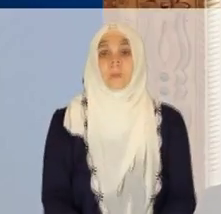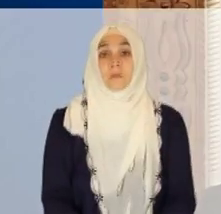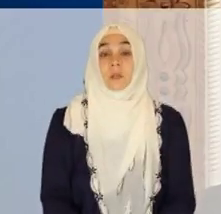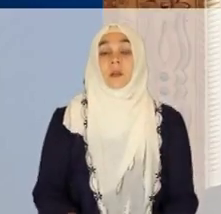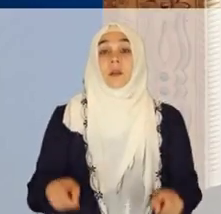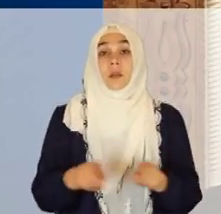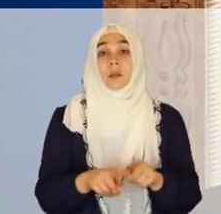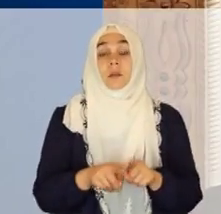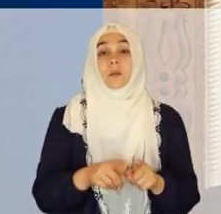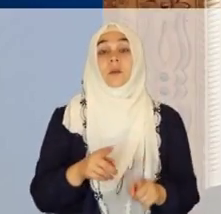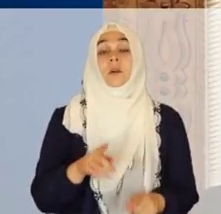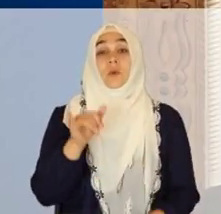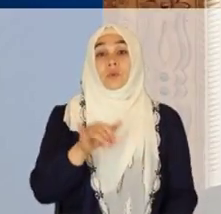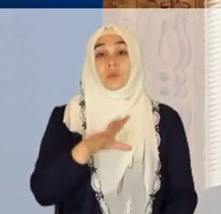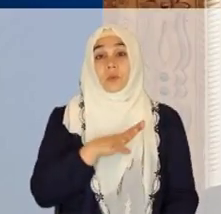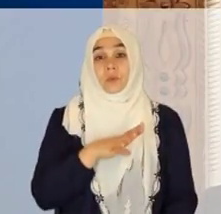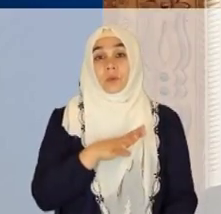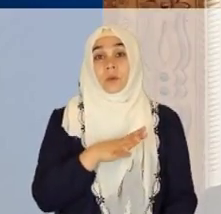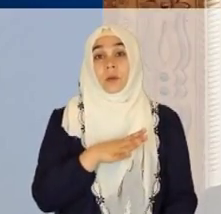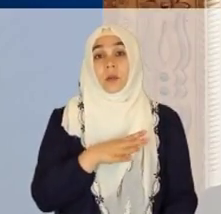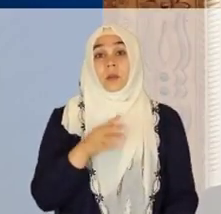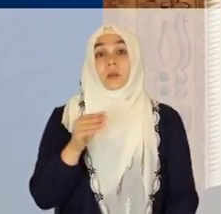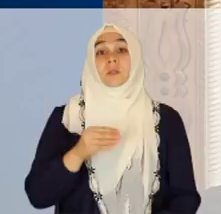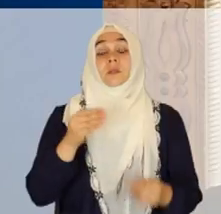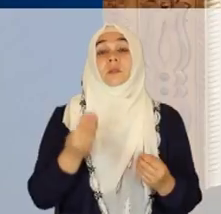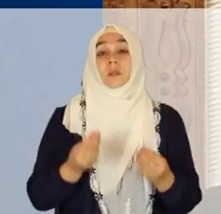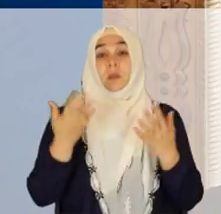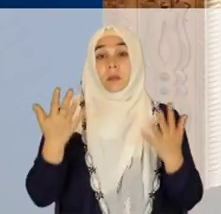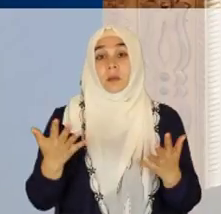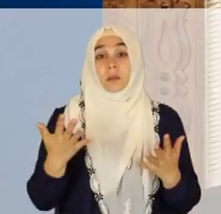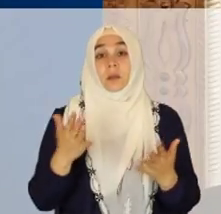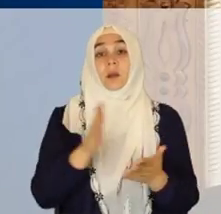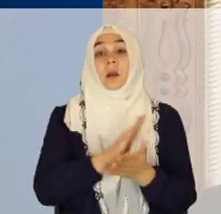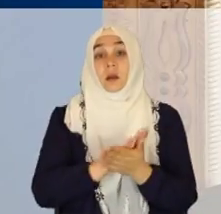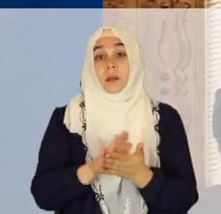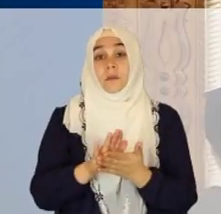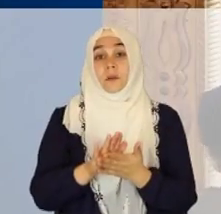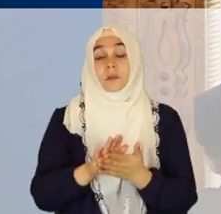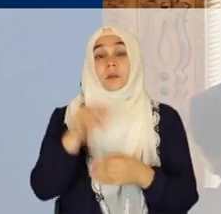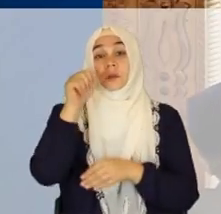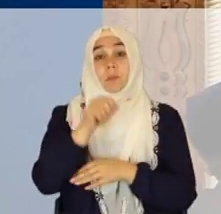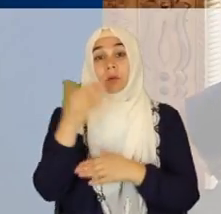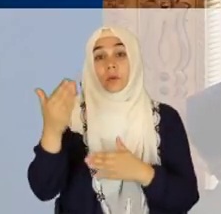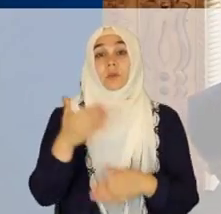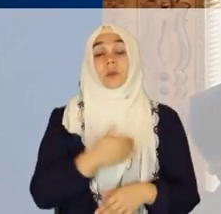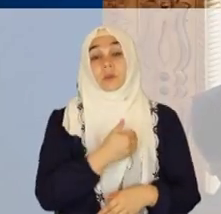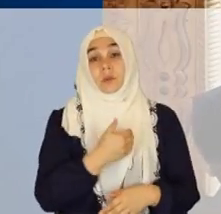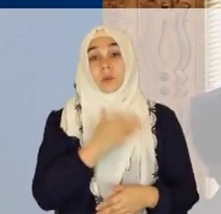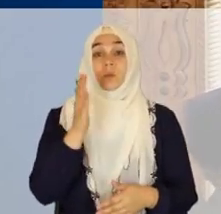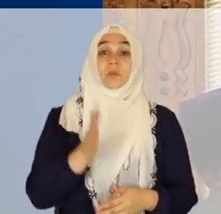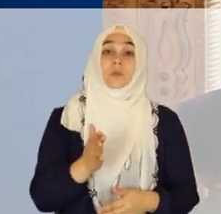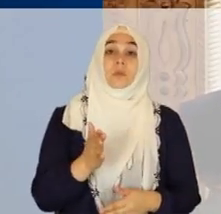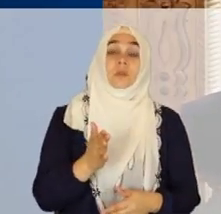Ana endi o'sha, demak, sadaqalarni xo farz ibodati bo'lsin, xo ixtiyoriy